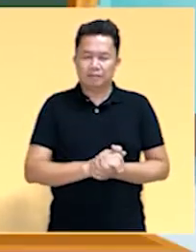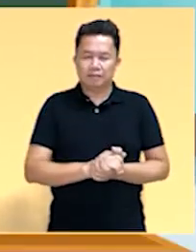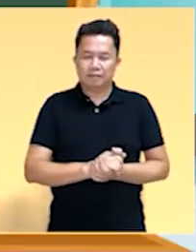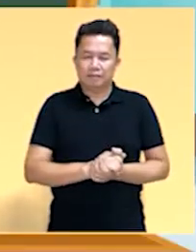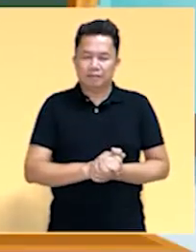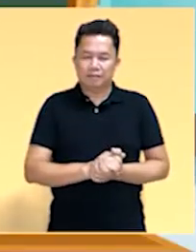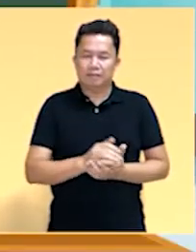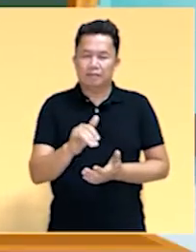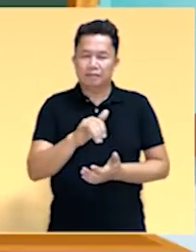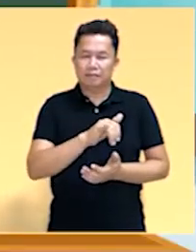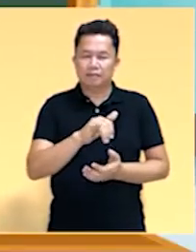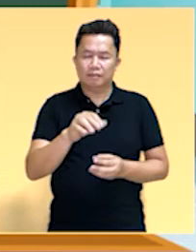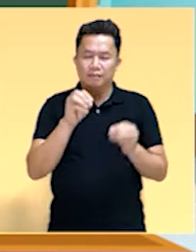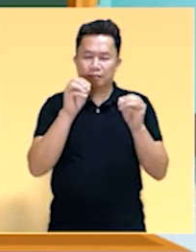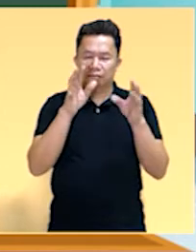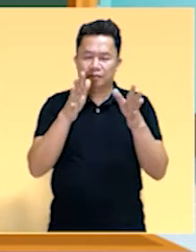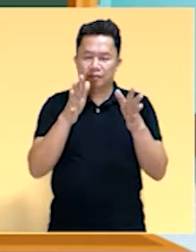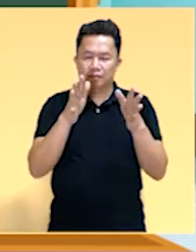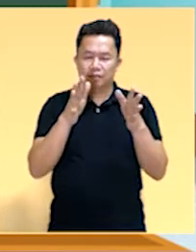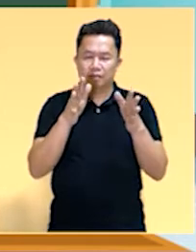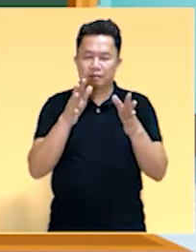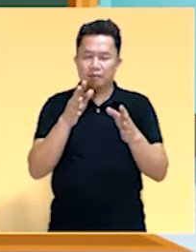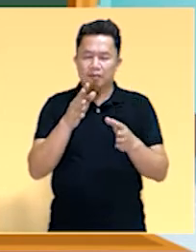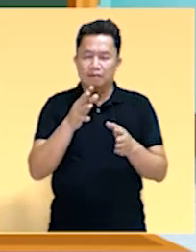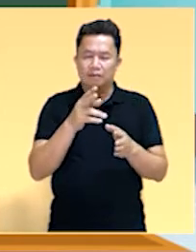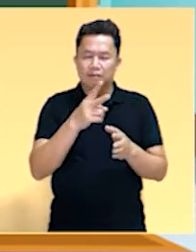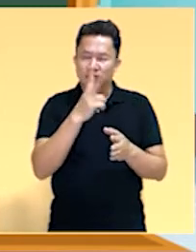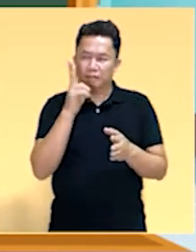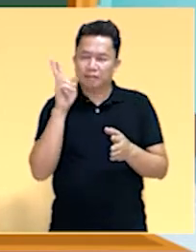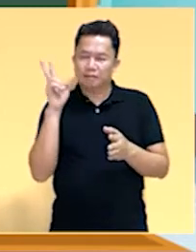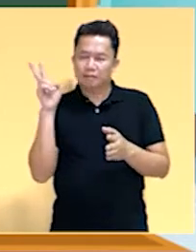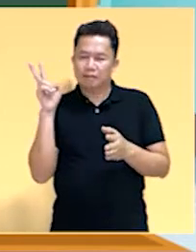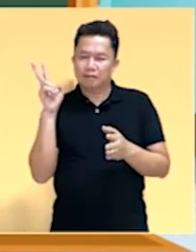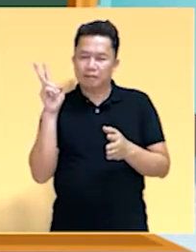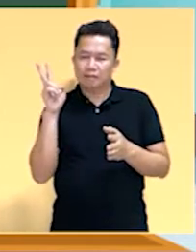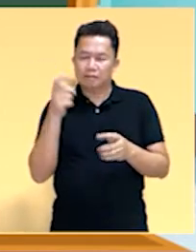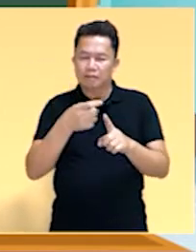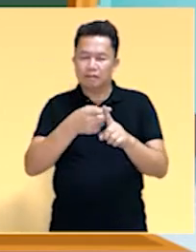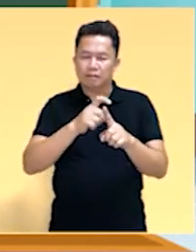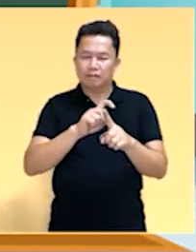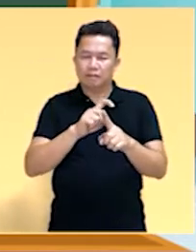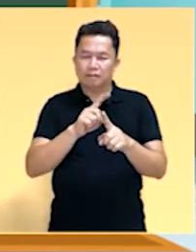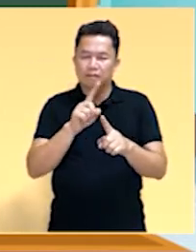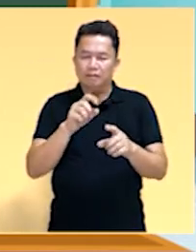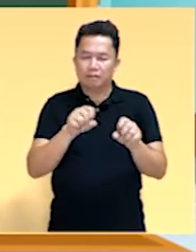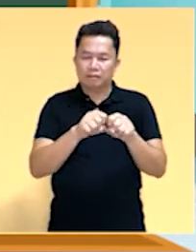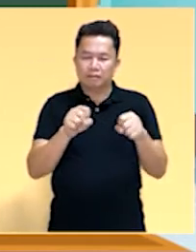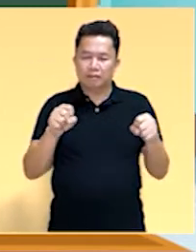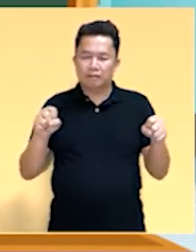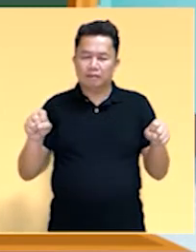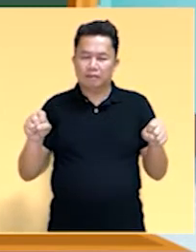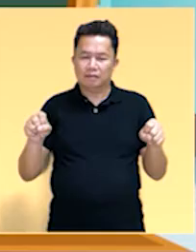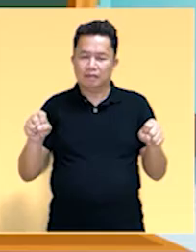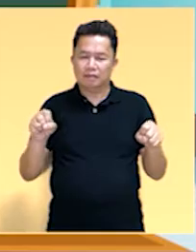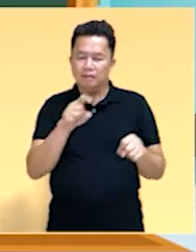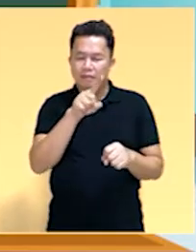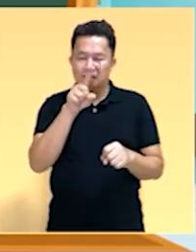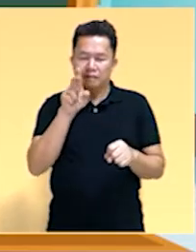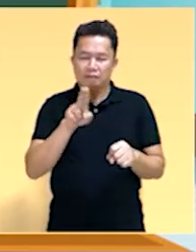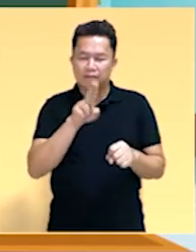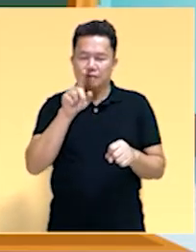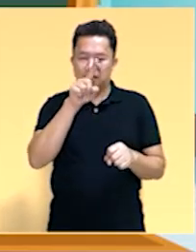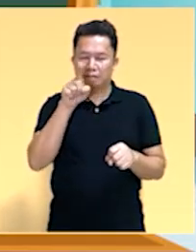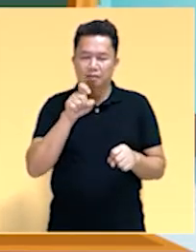Katulad ng naituro sa inyo, makikita ang asked mula sa pangungusap na ginagamitan ng question mark